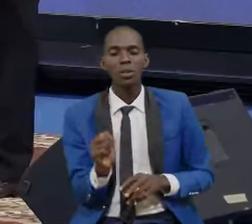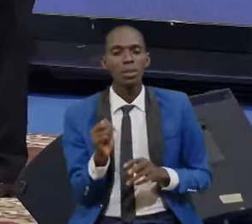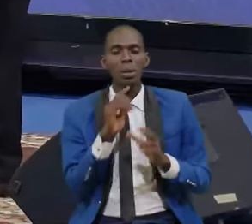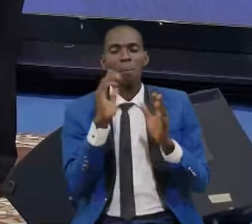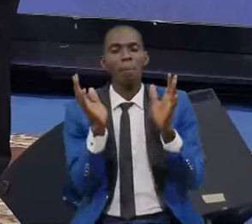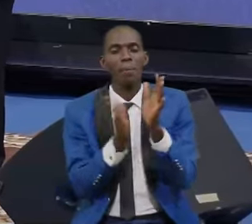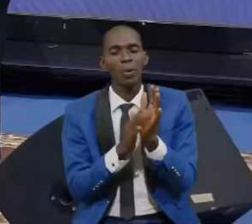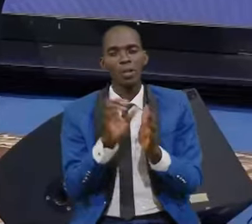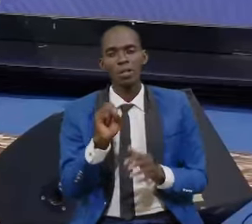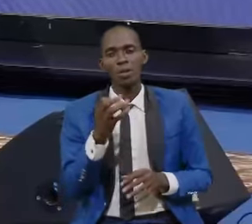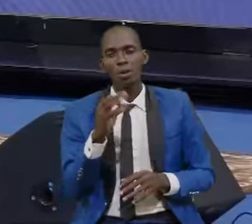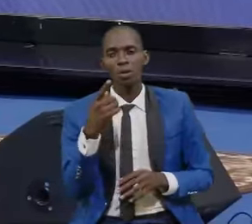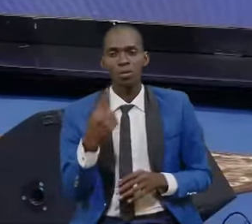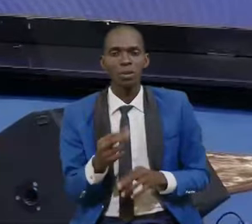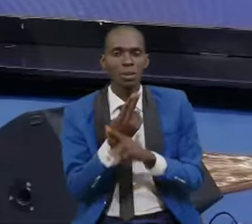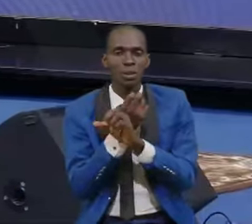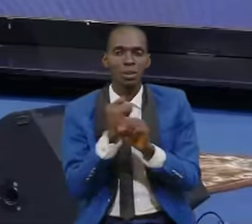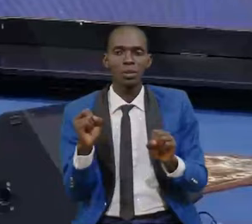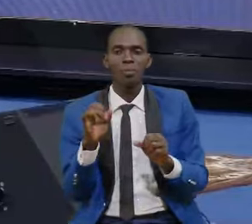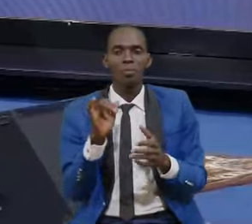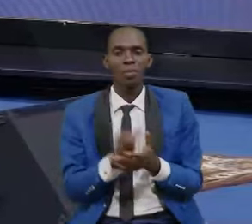Les louanges de racheter